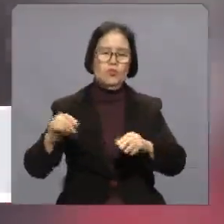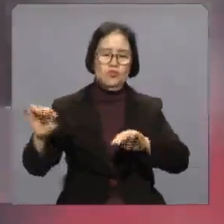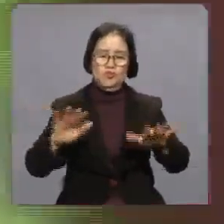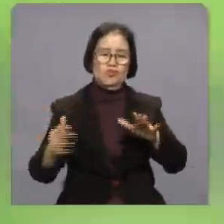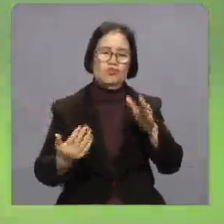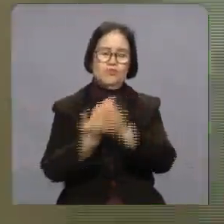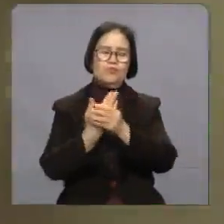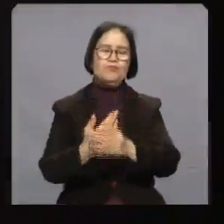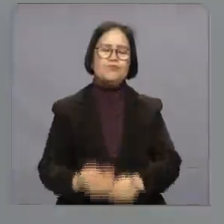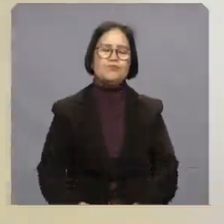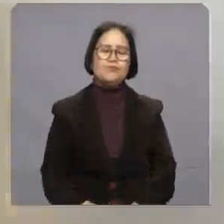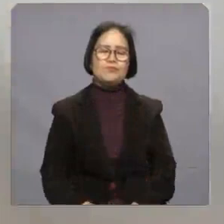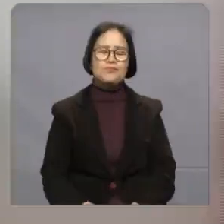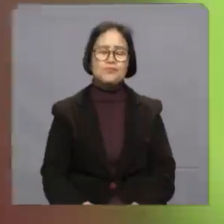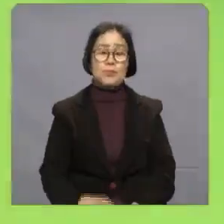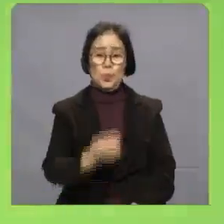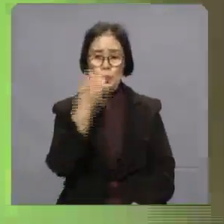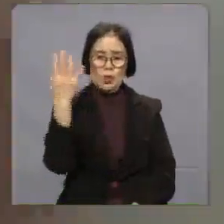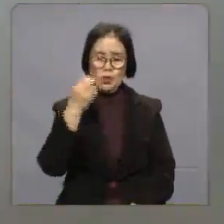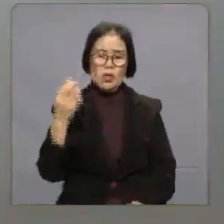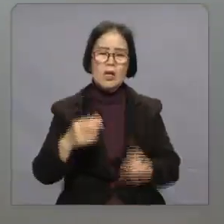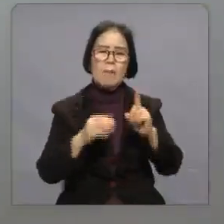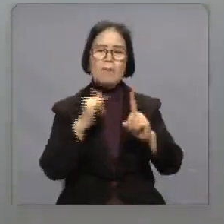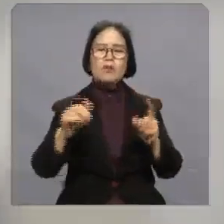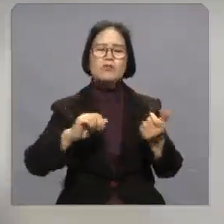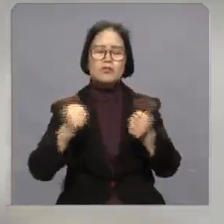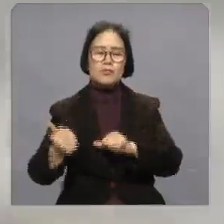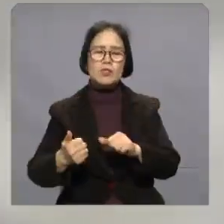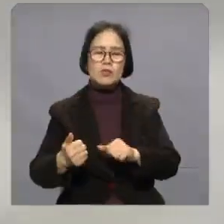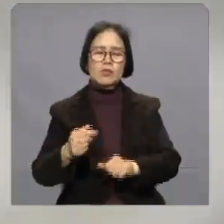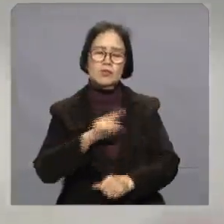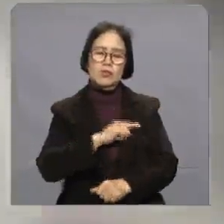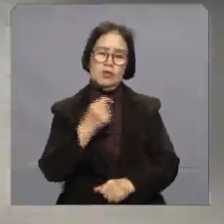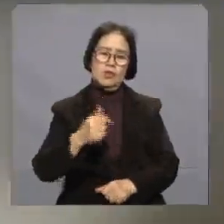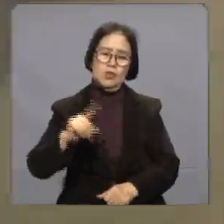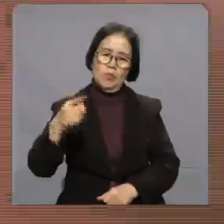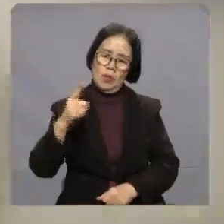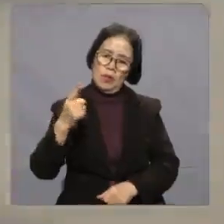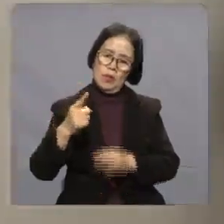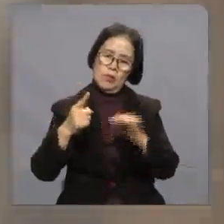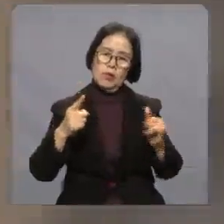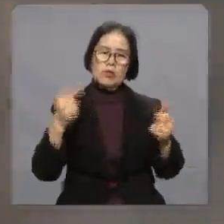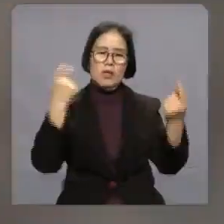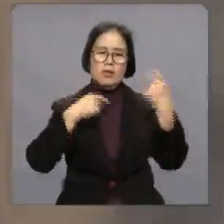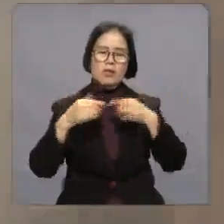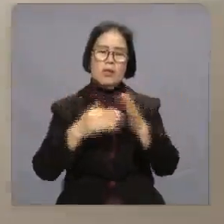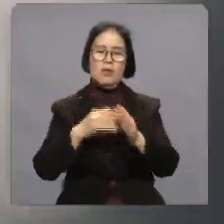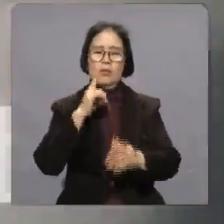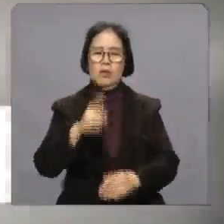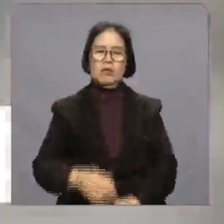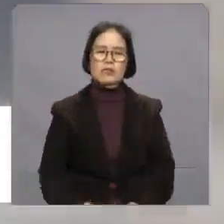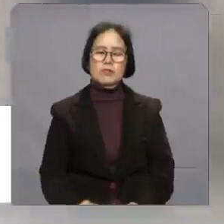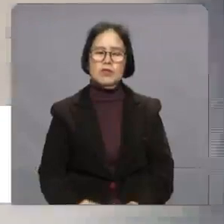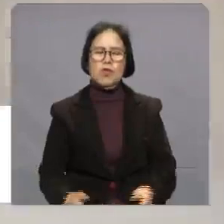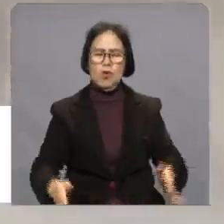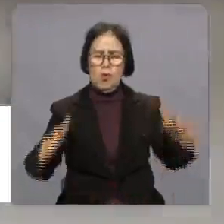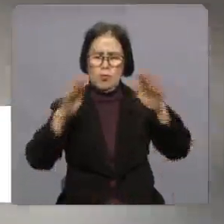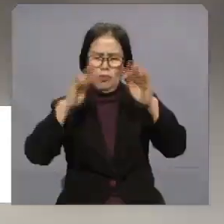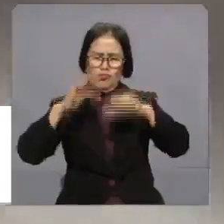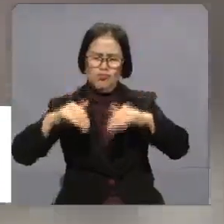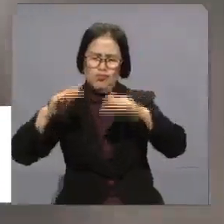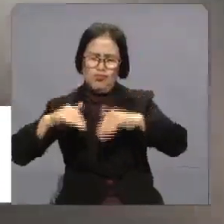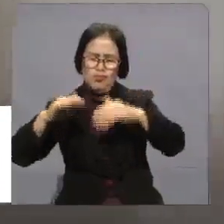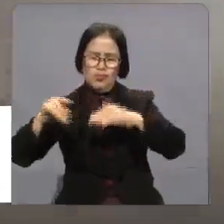만입니다. 로이터 통신은 한 명이 숨지고 최소 100여 명이 다쳤다고 보도했습니다. 많은 건물이 무너진